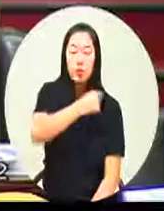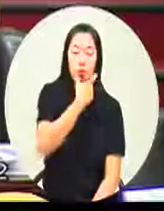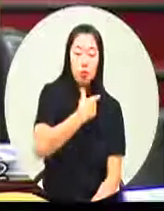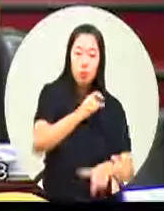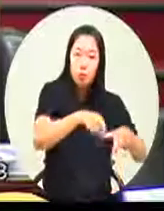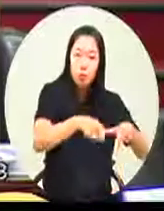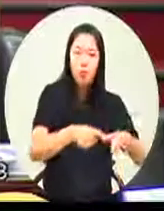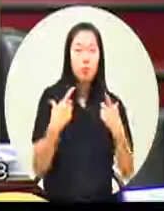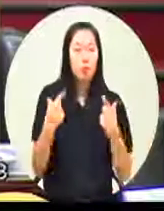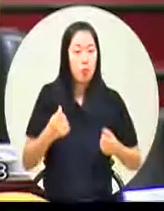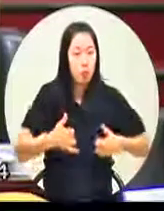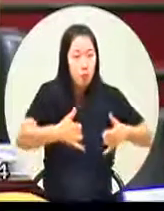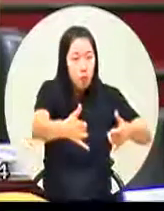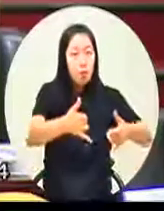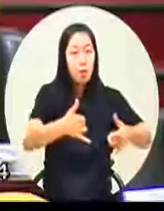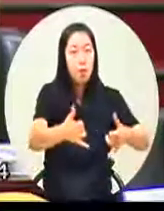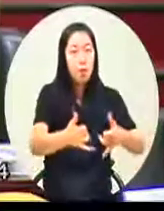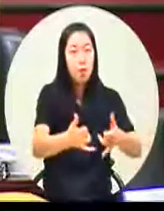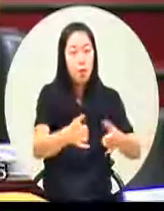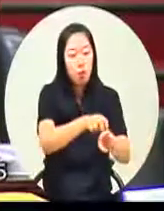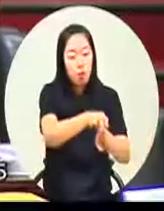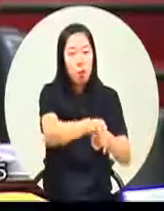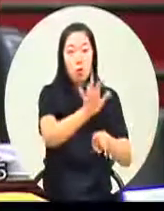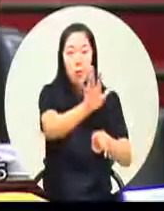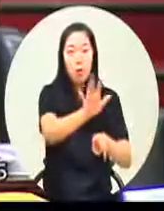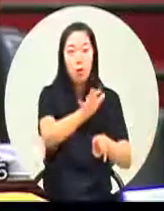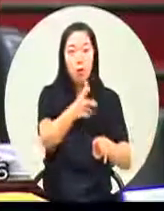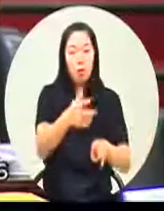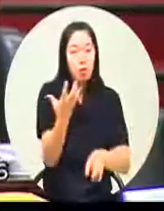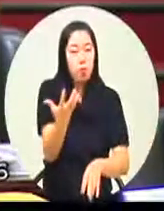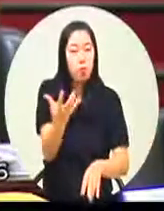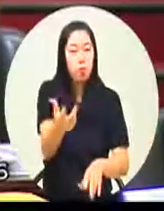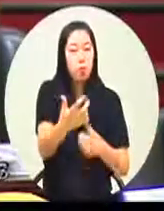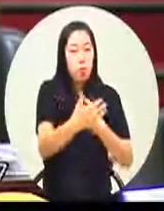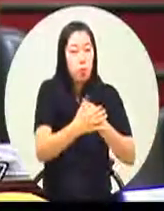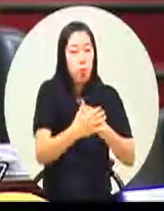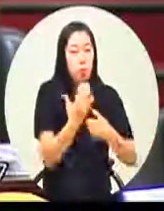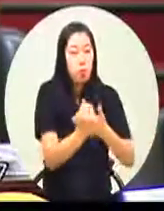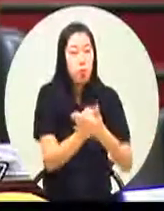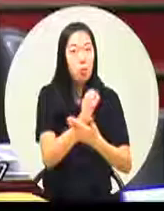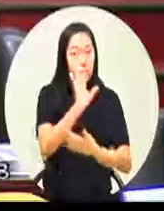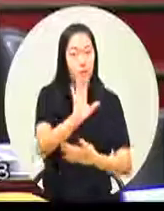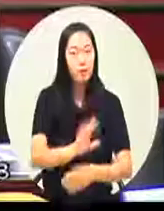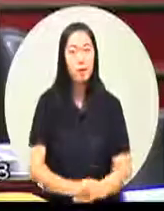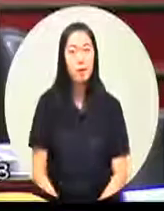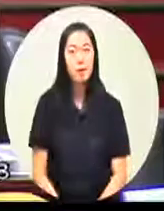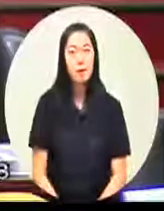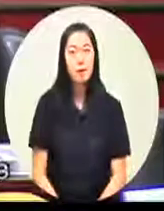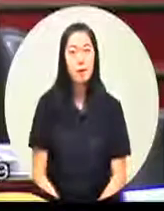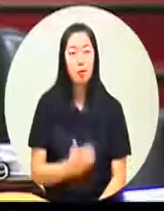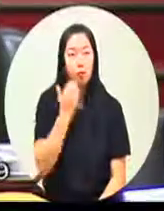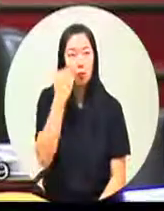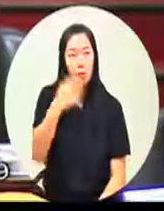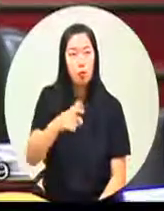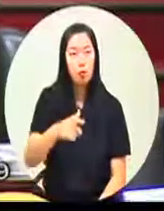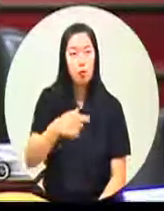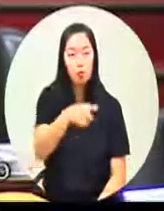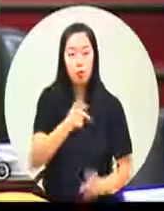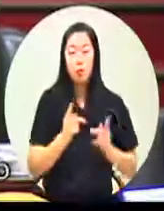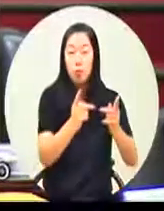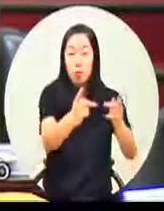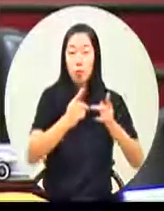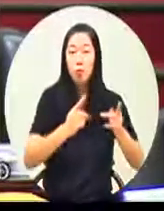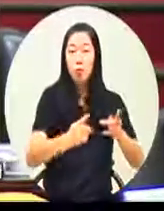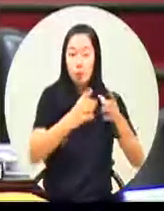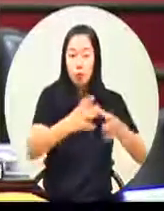的道路铁道，现在呢还大部分都还保留着。你在如果说在建这条捷运的路线